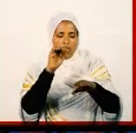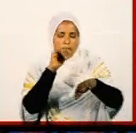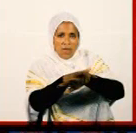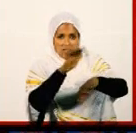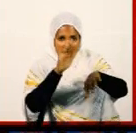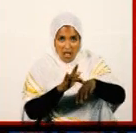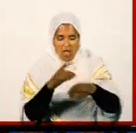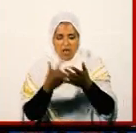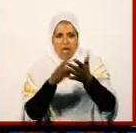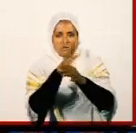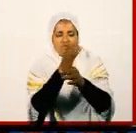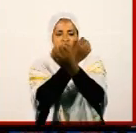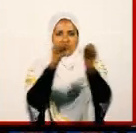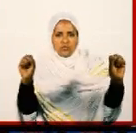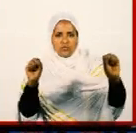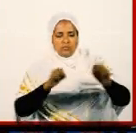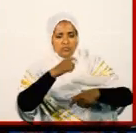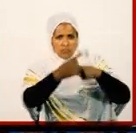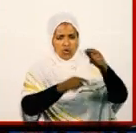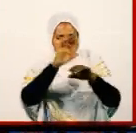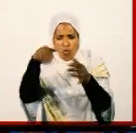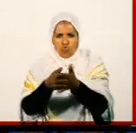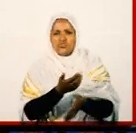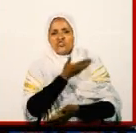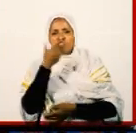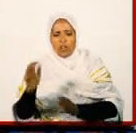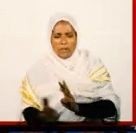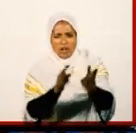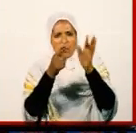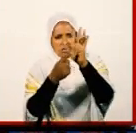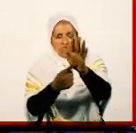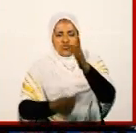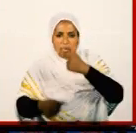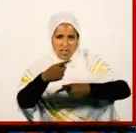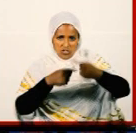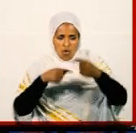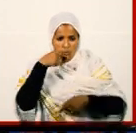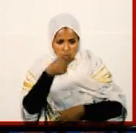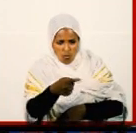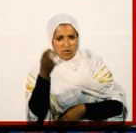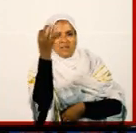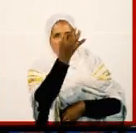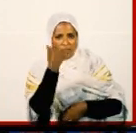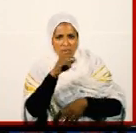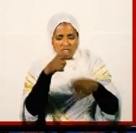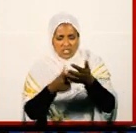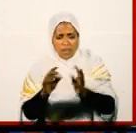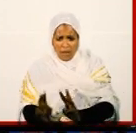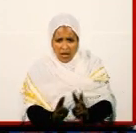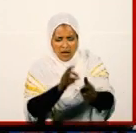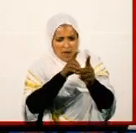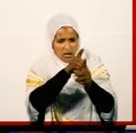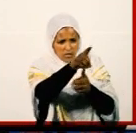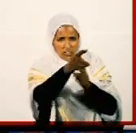ላይ ዋዲን ተቴ የስፍኖተ ምህረክሙ ከሁሉ የሚሻለው መንገድ ላሳያችሁ መጥቻለሁ ይላል ነበር የሚናገረው።